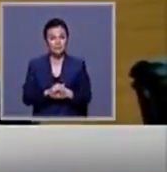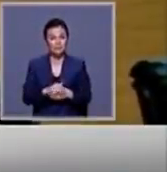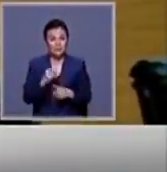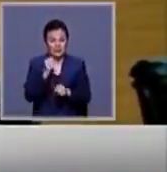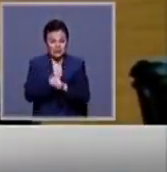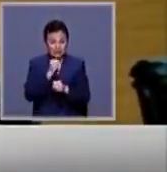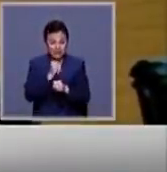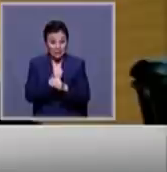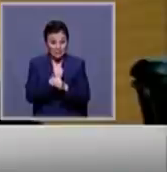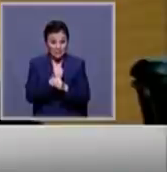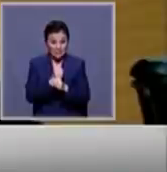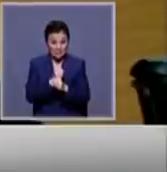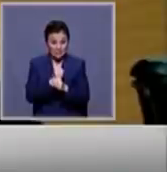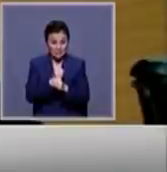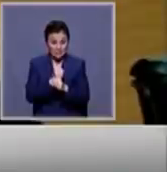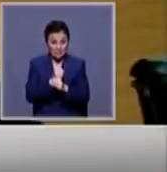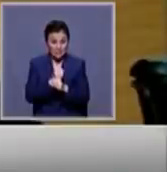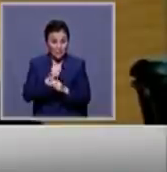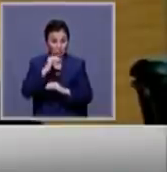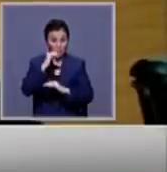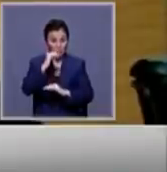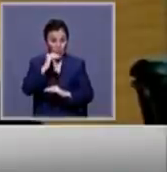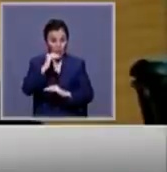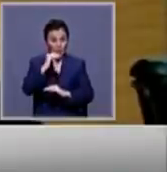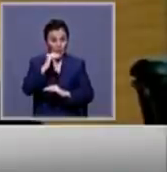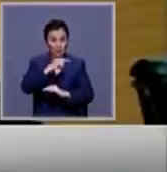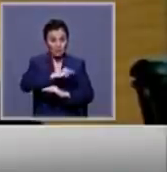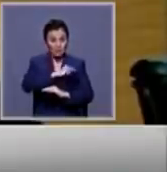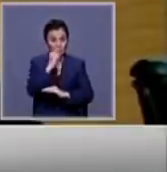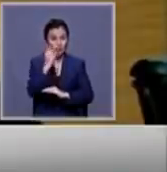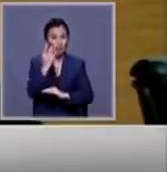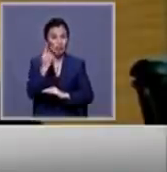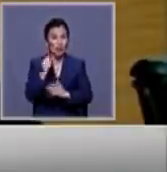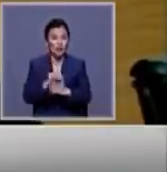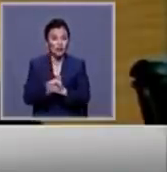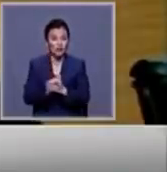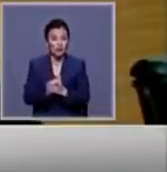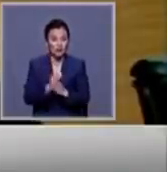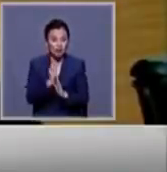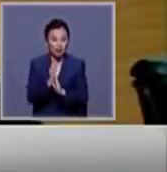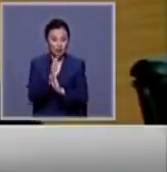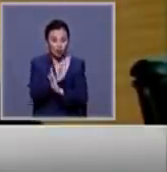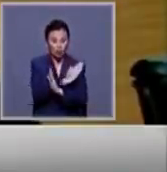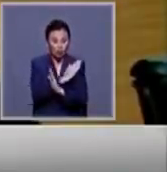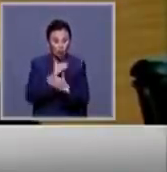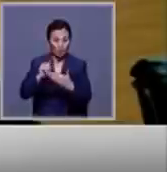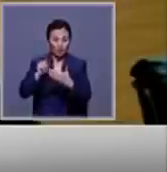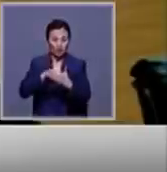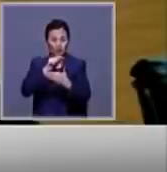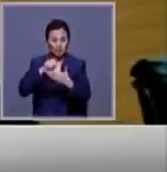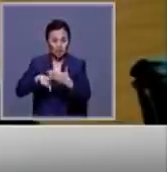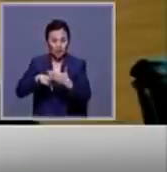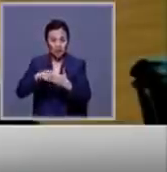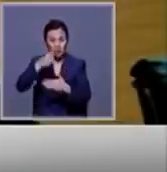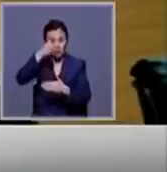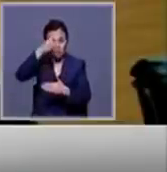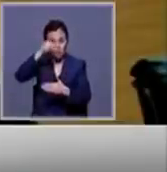ำภายใน กี่วันคะ ภายในก่อนที่จะเลือกตั้ง15วัน ก่อน เลือกตั้ง15